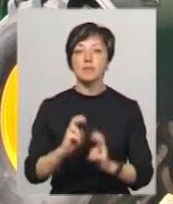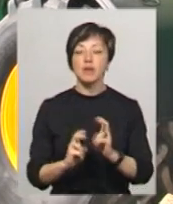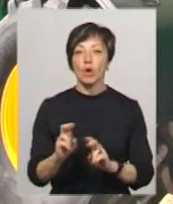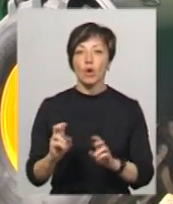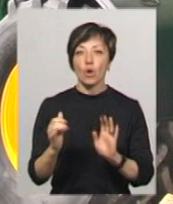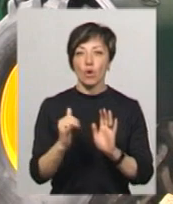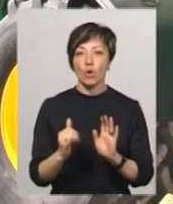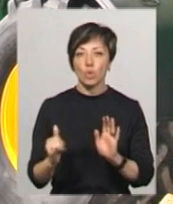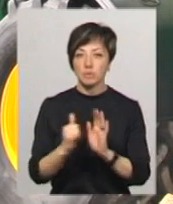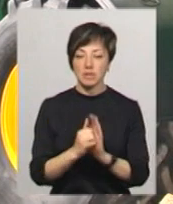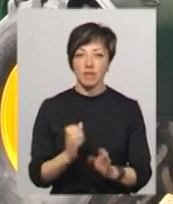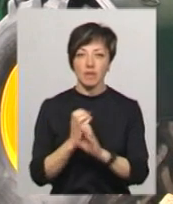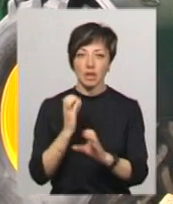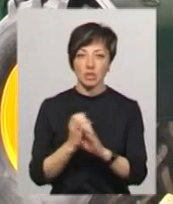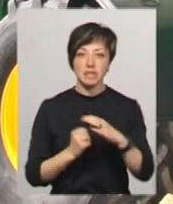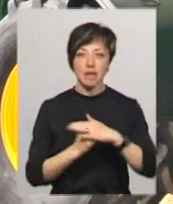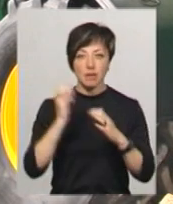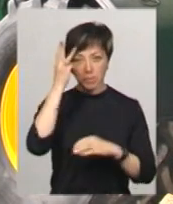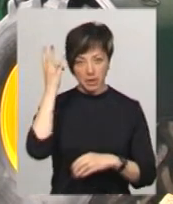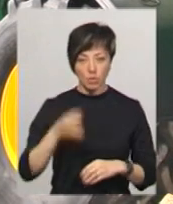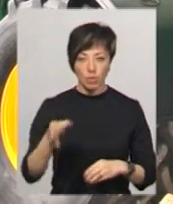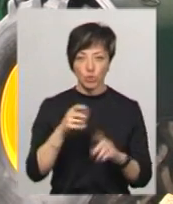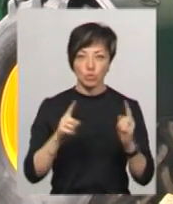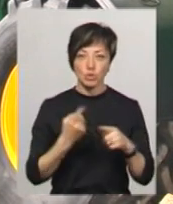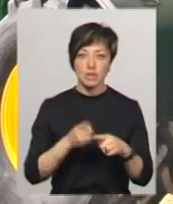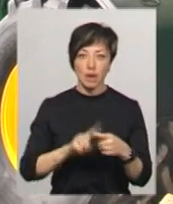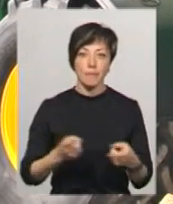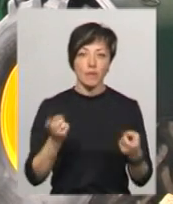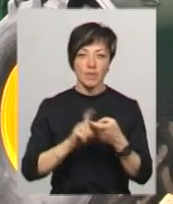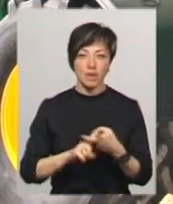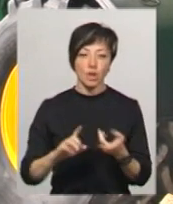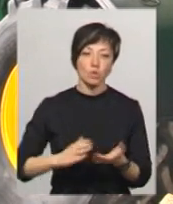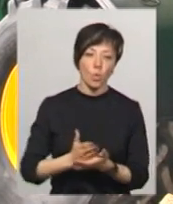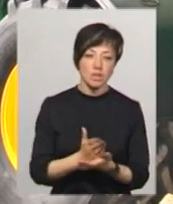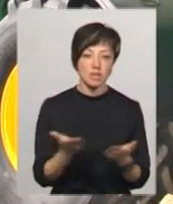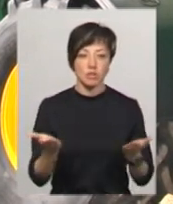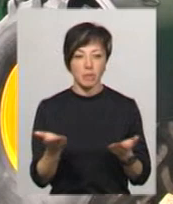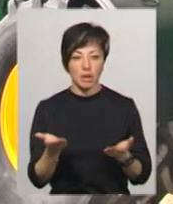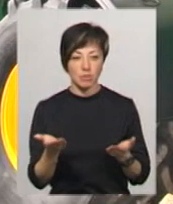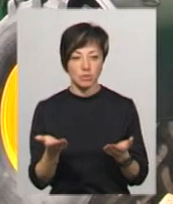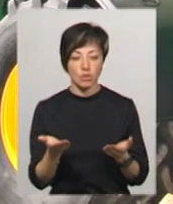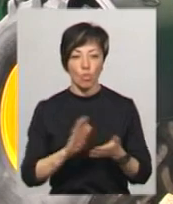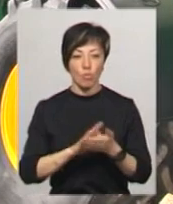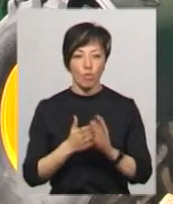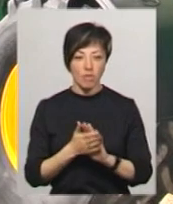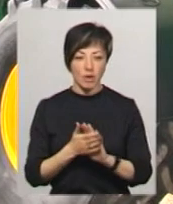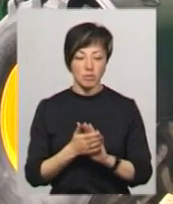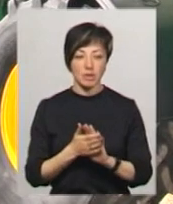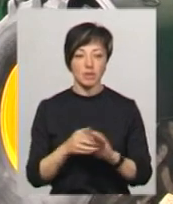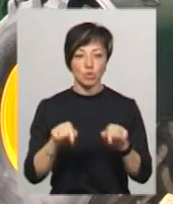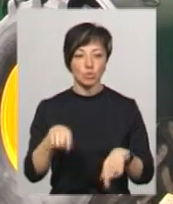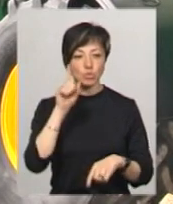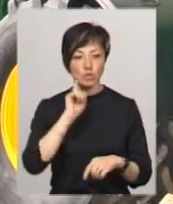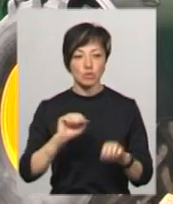розмістило даний вантаж на складі в Хмельницькій області, тому що, я так думаю, це пов'язано з логістичними якимись умовами. Їм тут